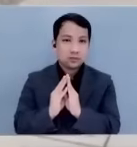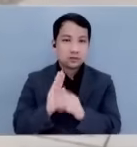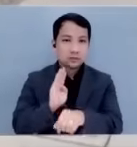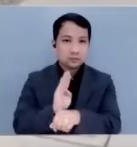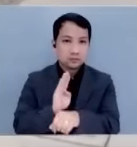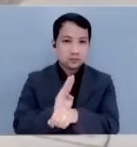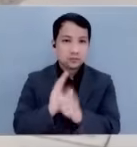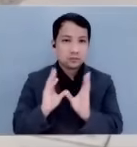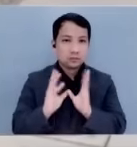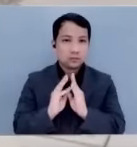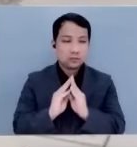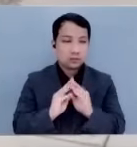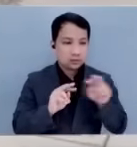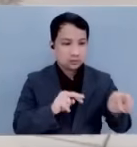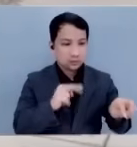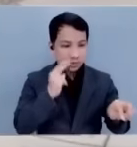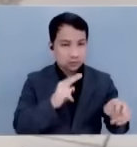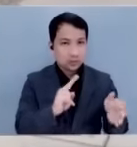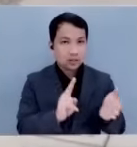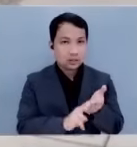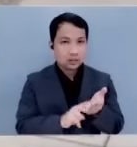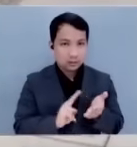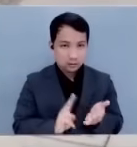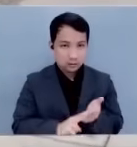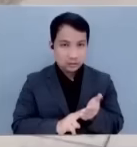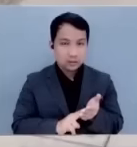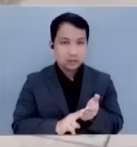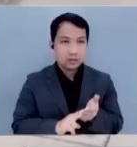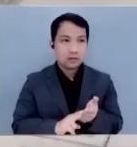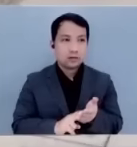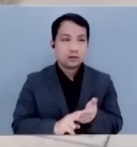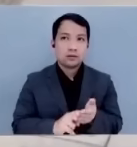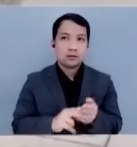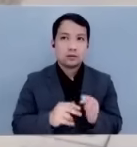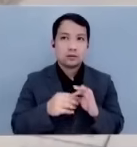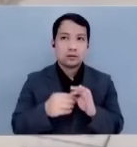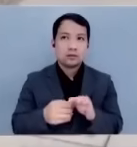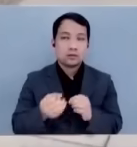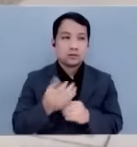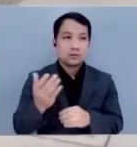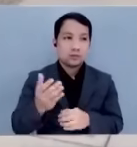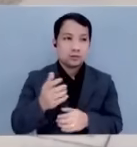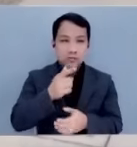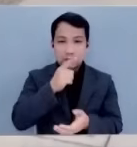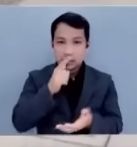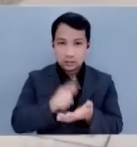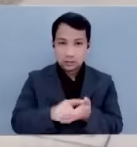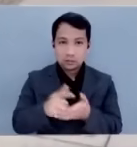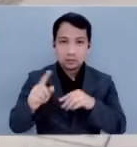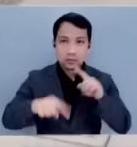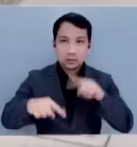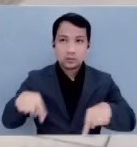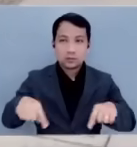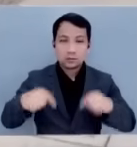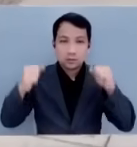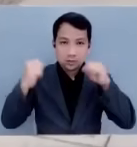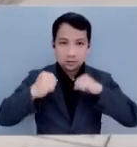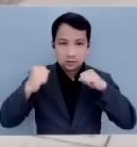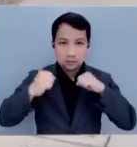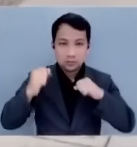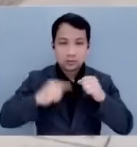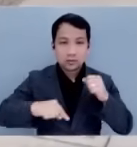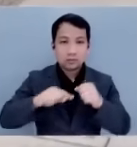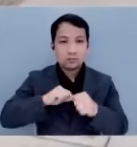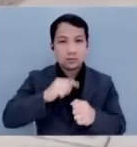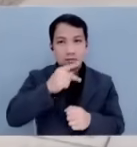forum kung saan sinaksihan niya ang paglagda ng higit kumulang pito na letter of intent at iba pang mga kasunduan sa pagitan ng mga